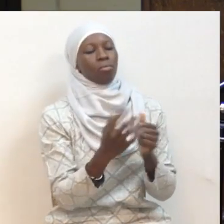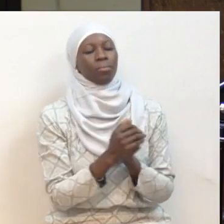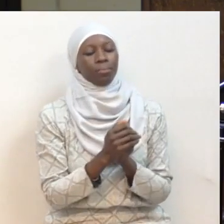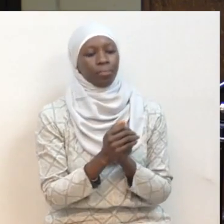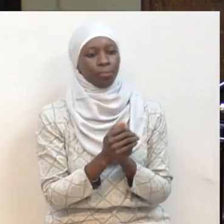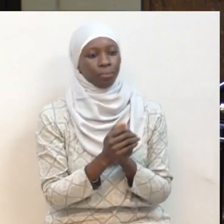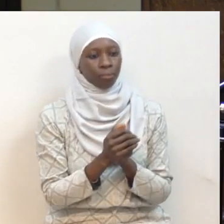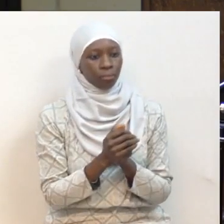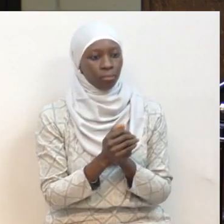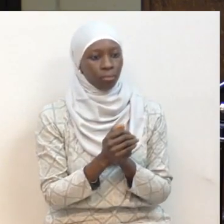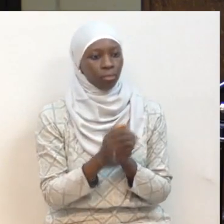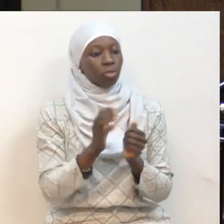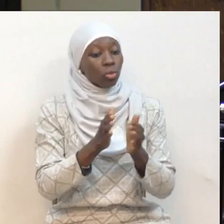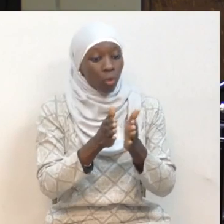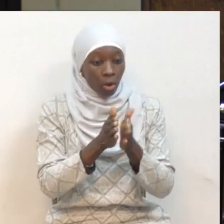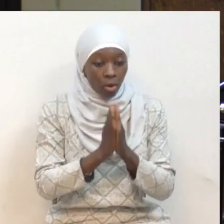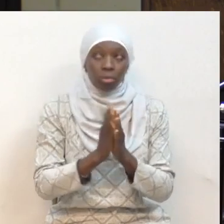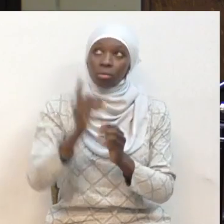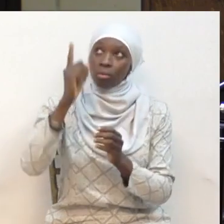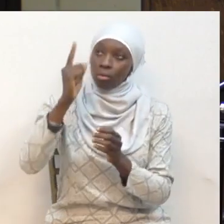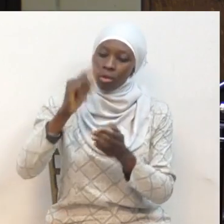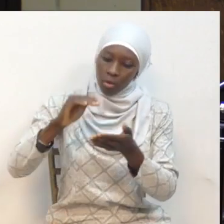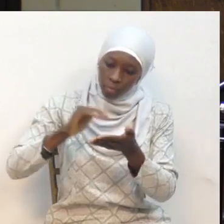وَاسْتَغْفِرْ لَهُمْ. Ask Allah to forgive them.